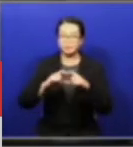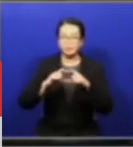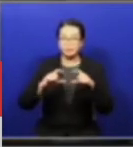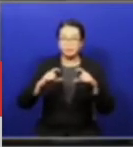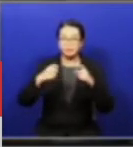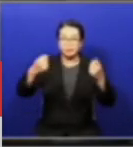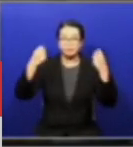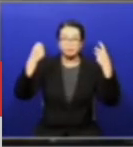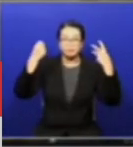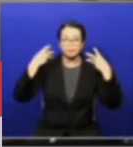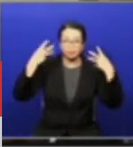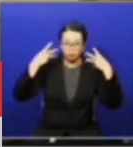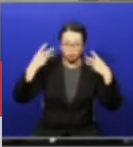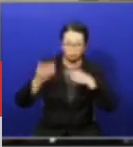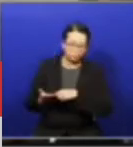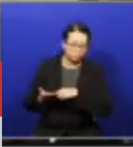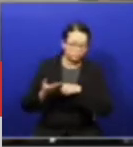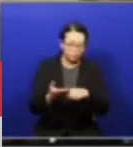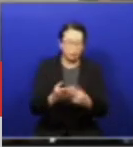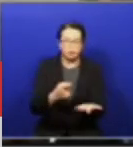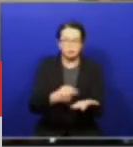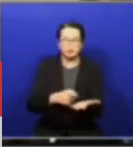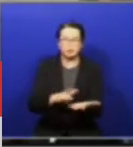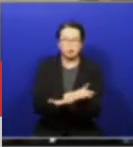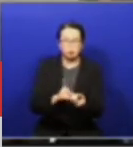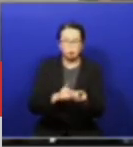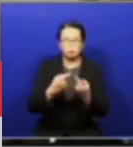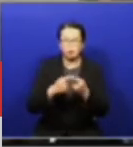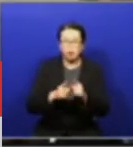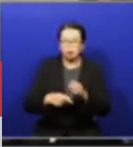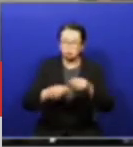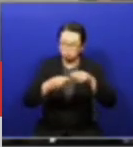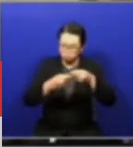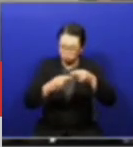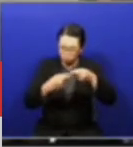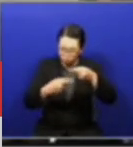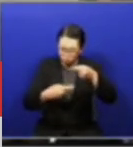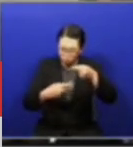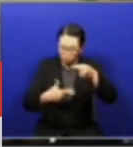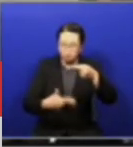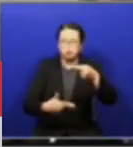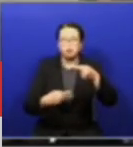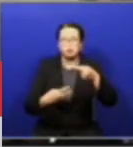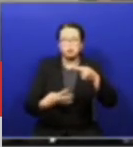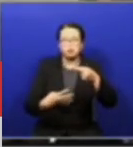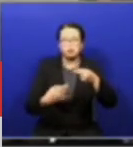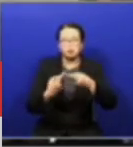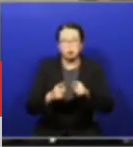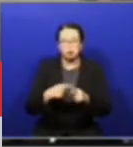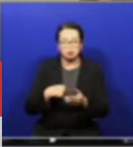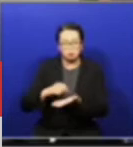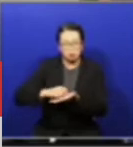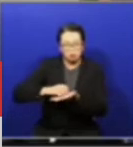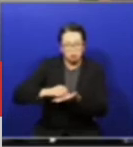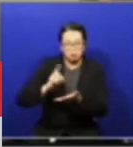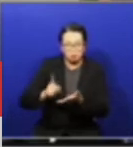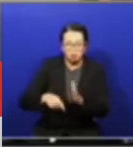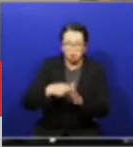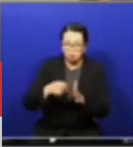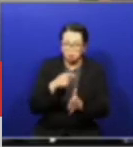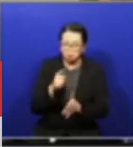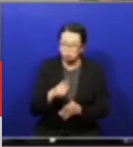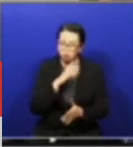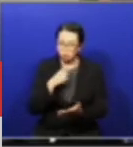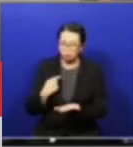านประกันสังคมมีเงื่อนไขครับ1 2 3 4ผมไม่ว่านะฮะรายละเอียดไม่ลงถ้าไม่เข้าเงื่อนไขแม้จะเป็นผู้